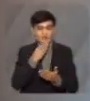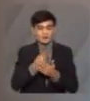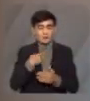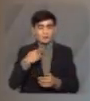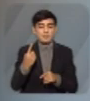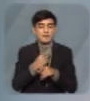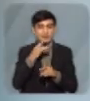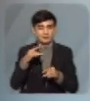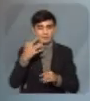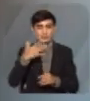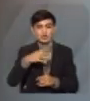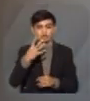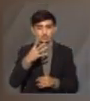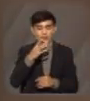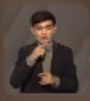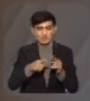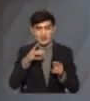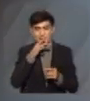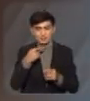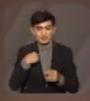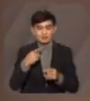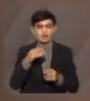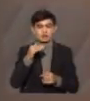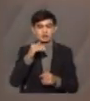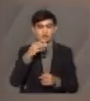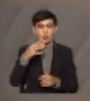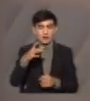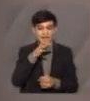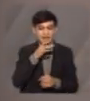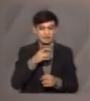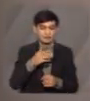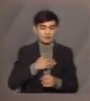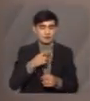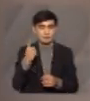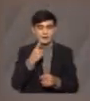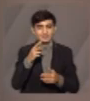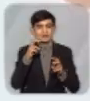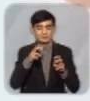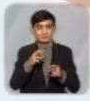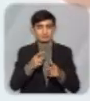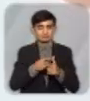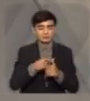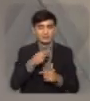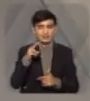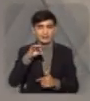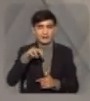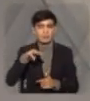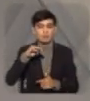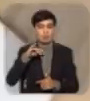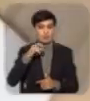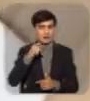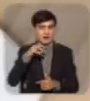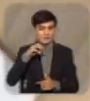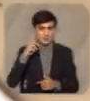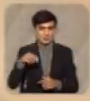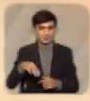Я впервые стал отцом в 54 года, а моей жене Раушангуль 40 лет. Мы назвали первенца Динмухаммед. Я получила сертификат